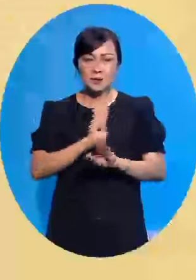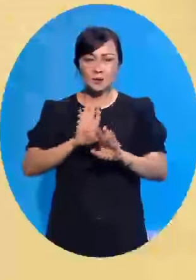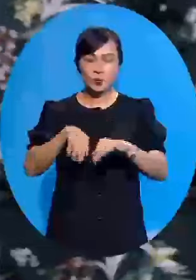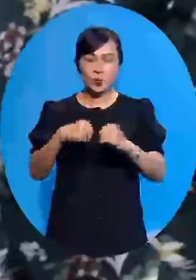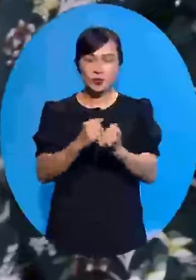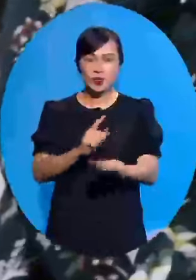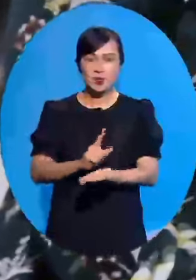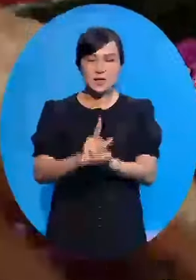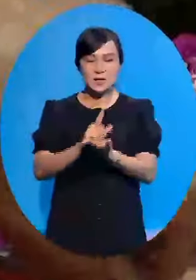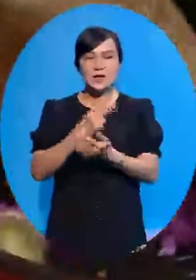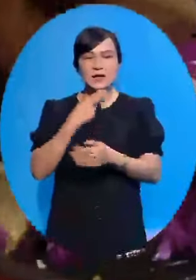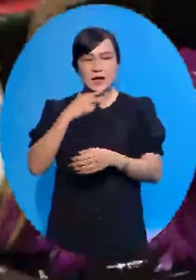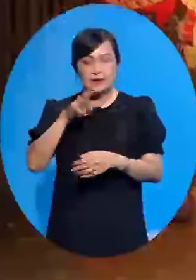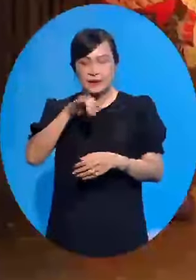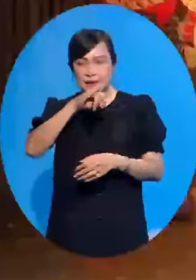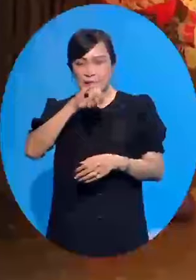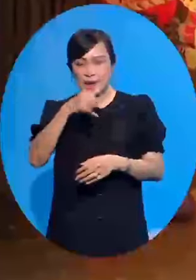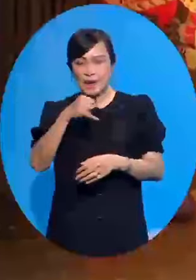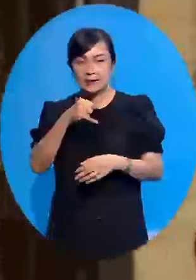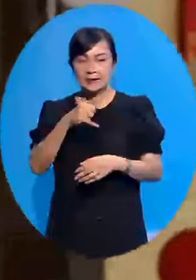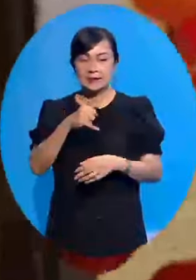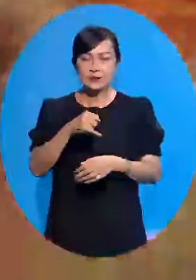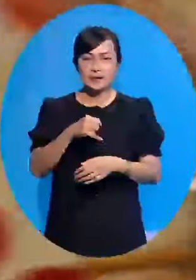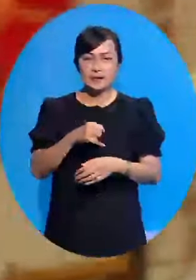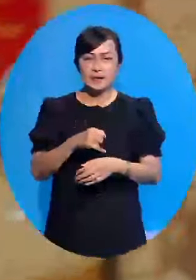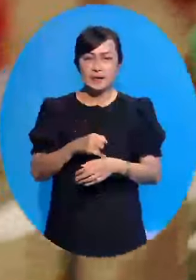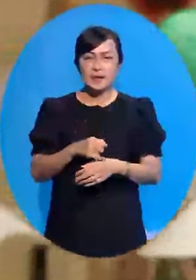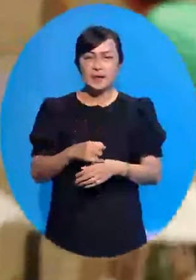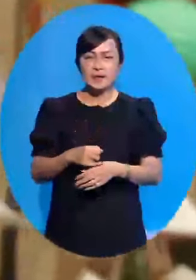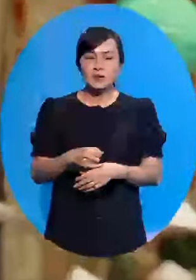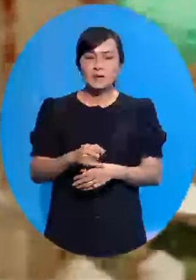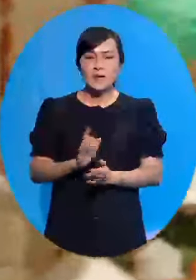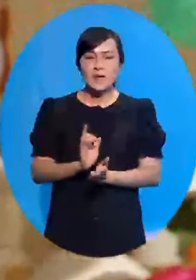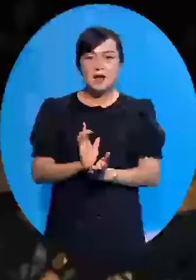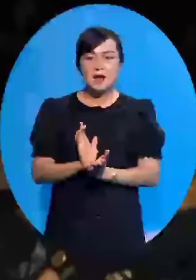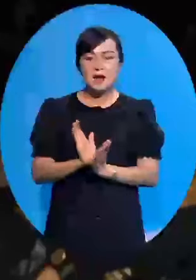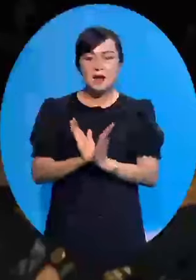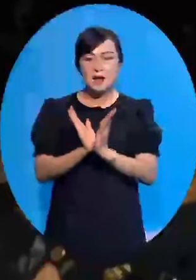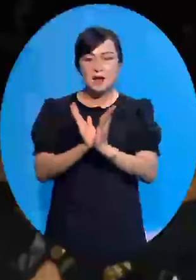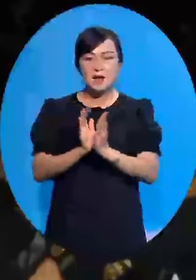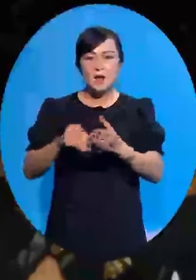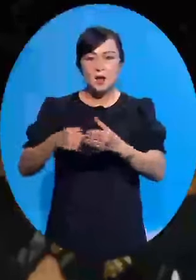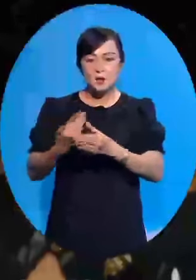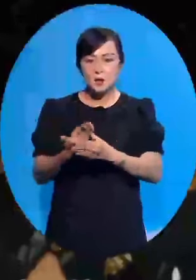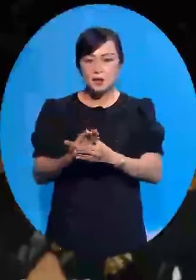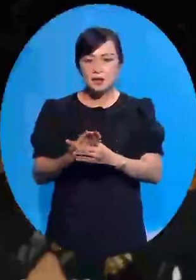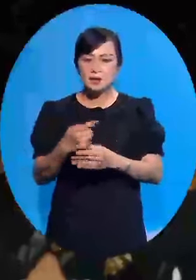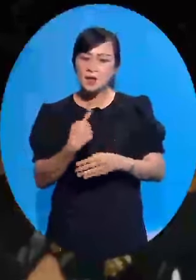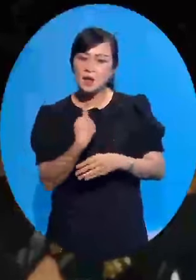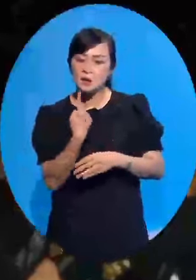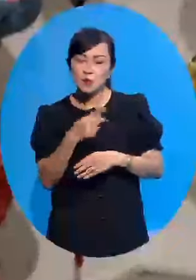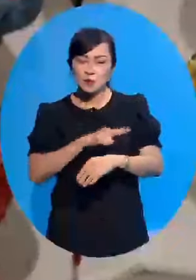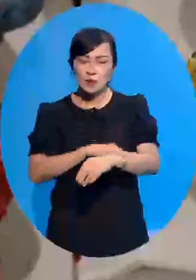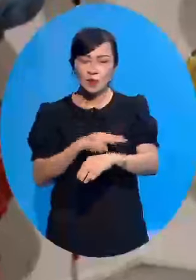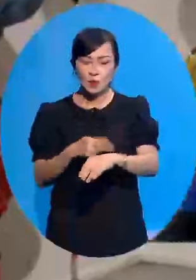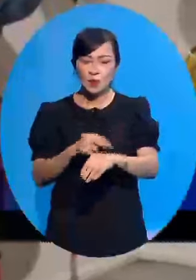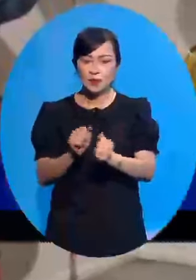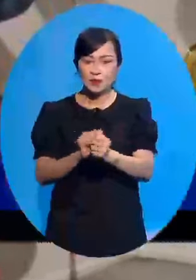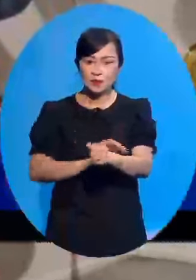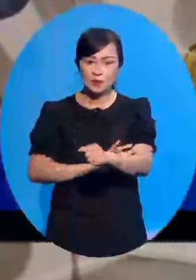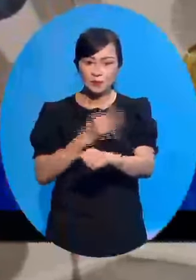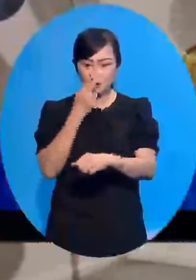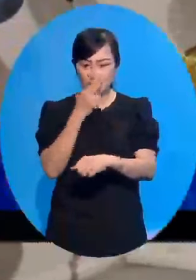Hải, giám đốc công ty du học và định cư Agent High, đây không chỉ là buổi lễ mừng xuân mà còn là dịp để góp phần lưu truyền bản sắc văn hóa dân tộc của Việt